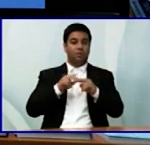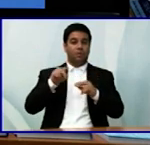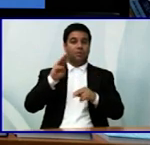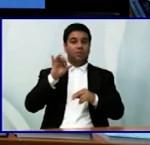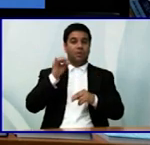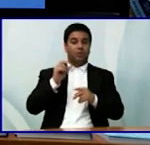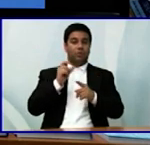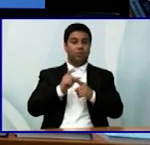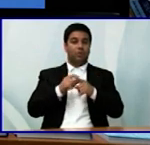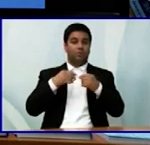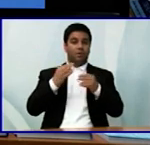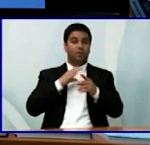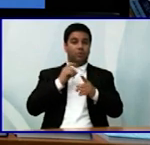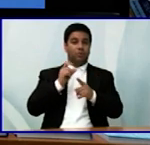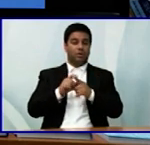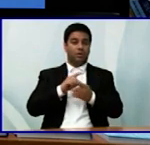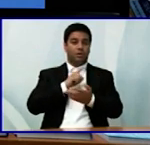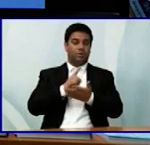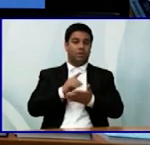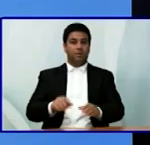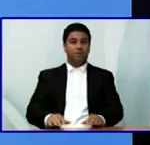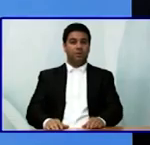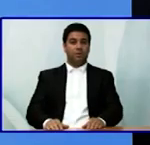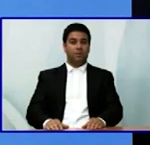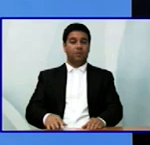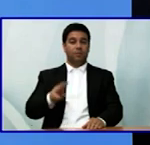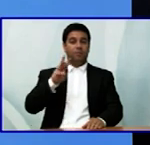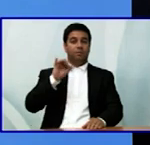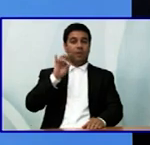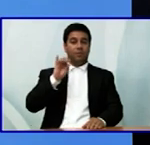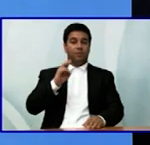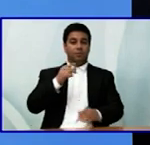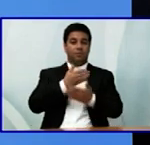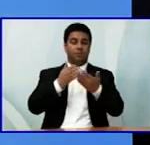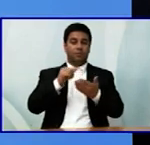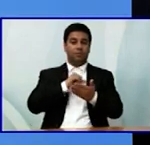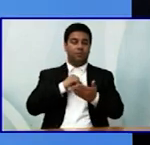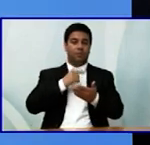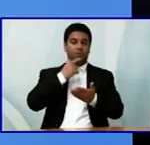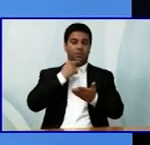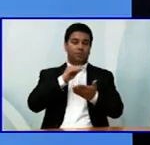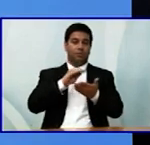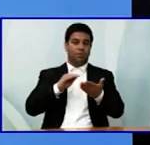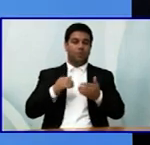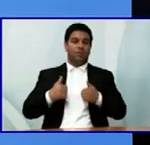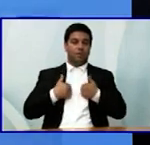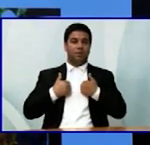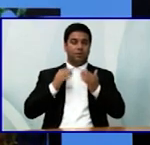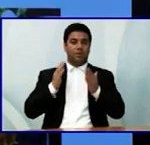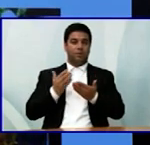so'zlarda berilgan so'zlardan ham albatta foydalaning. Matnni chiroyli ifodalashga harakat